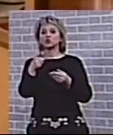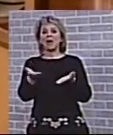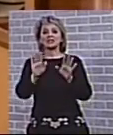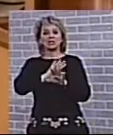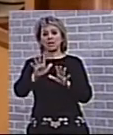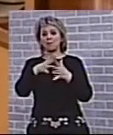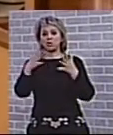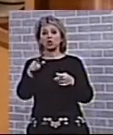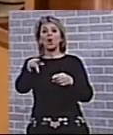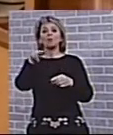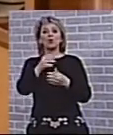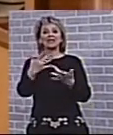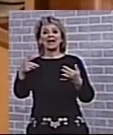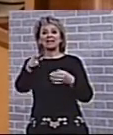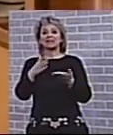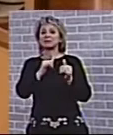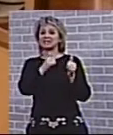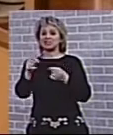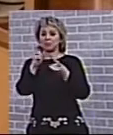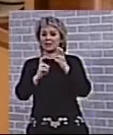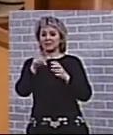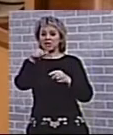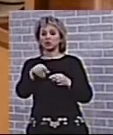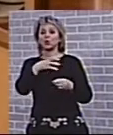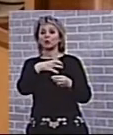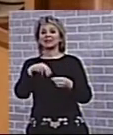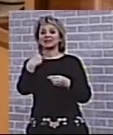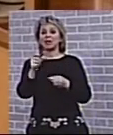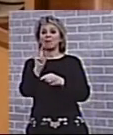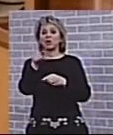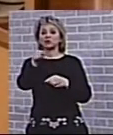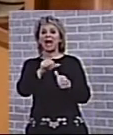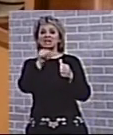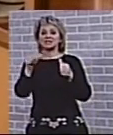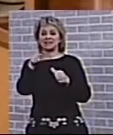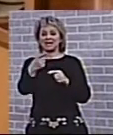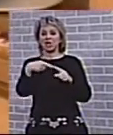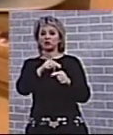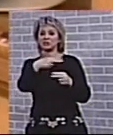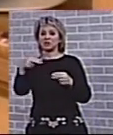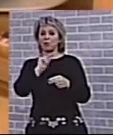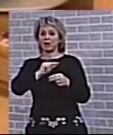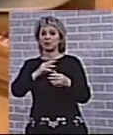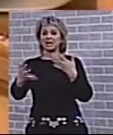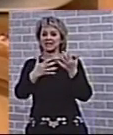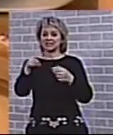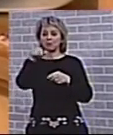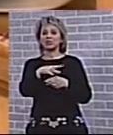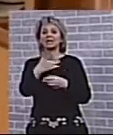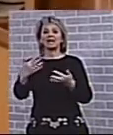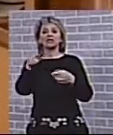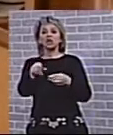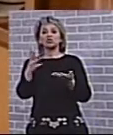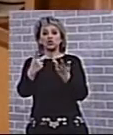остались небольшие, то по некоторым сервисным предприятиям губернатор дал поручение отдельно эту тему проработать, разобраться. Некоторые до сих